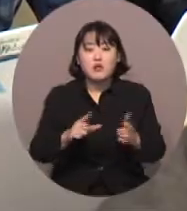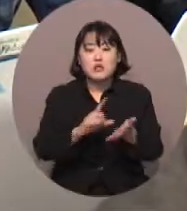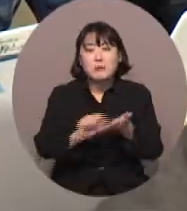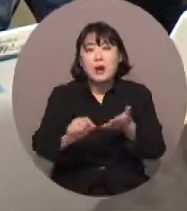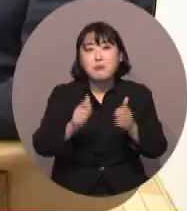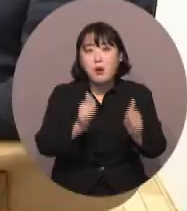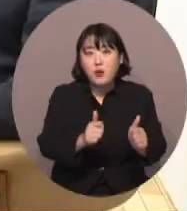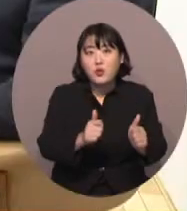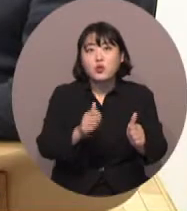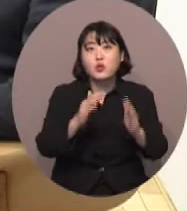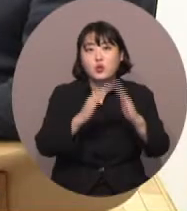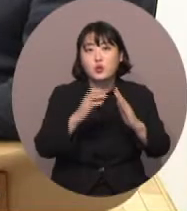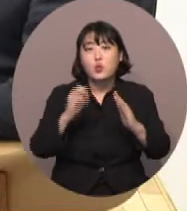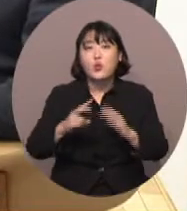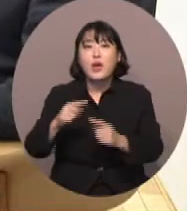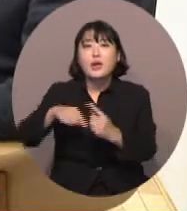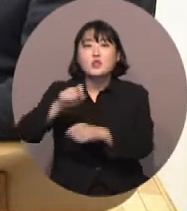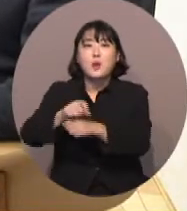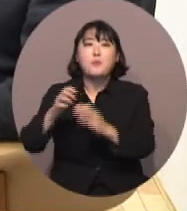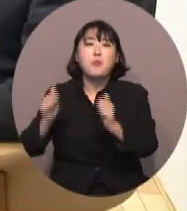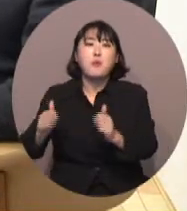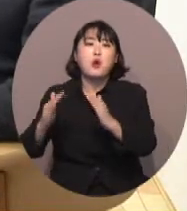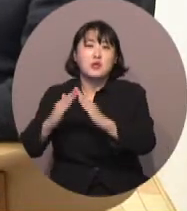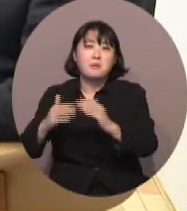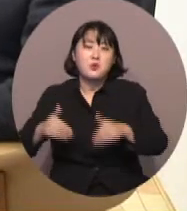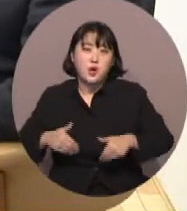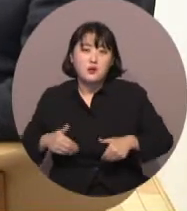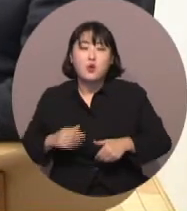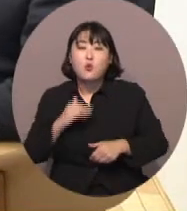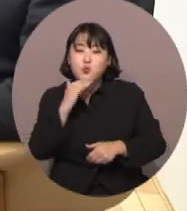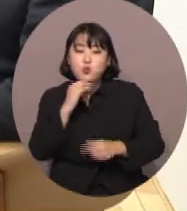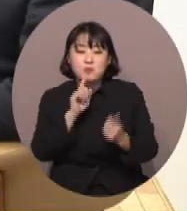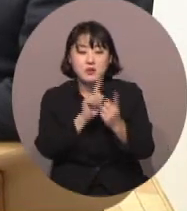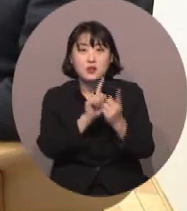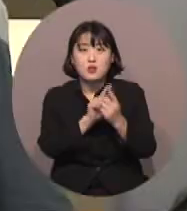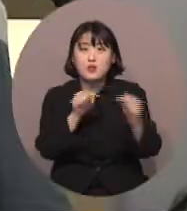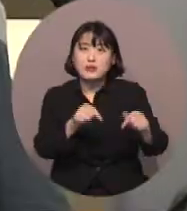법원 행정처장을 맞아 만나 건의할 계획이라고 강조했습니다